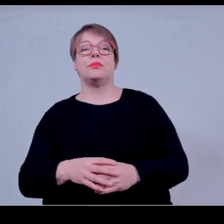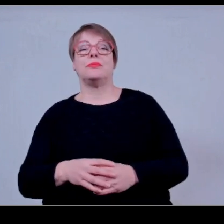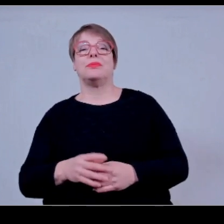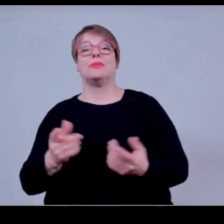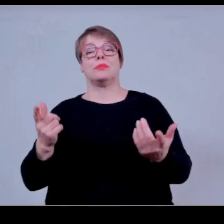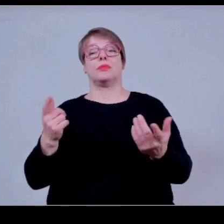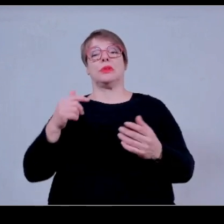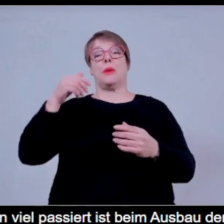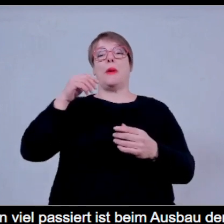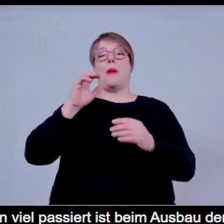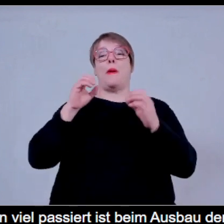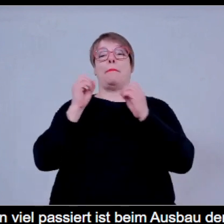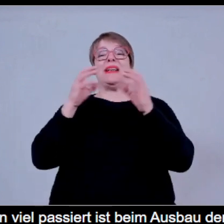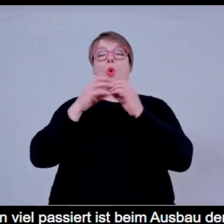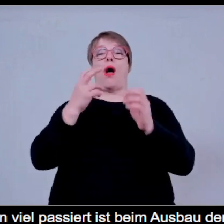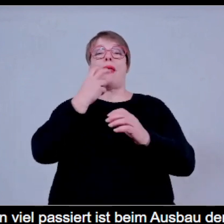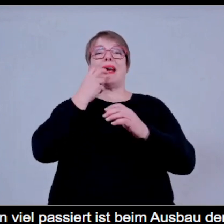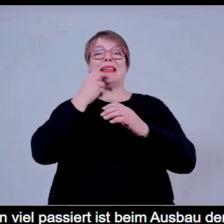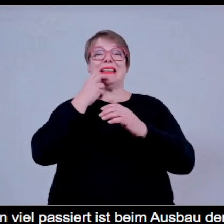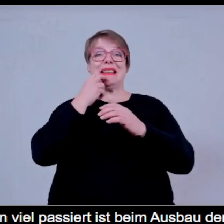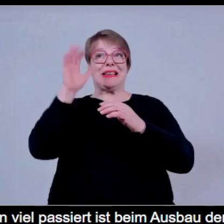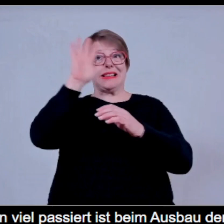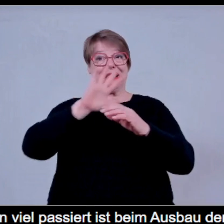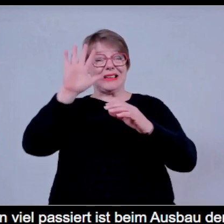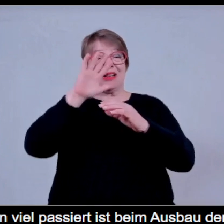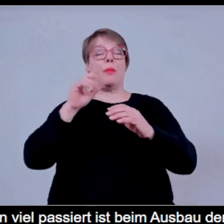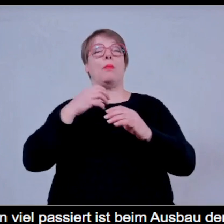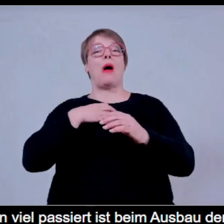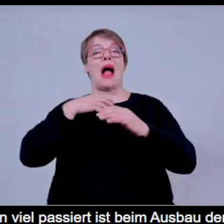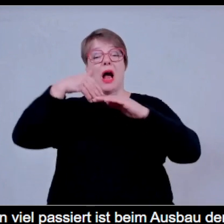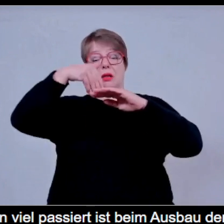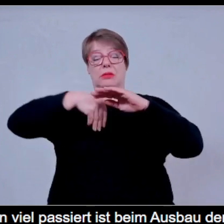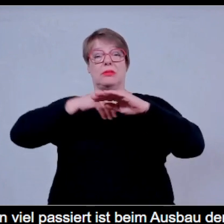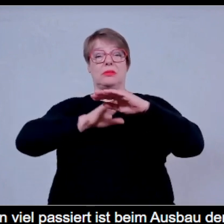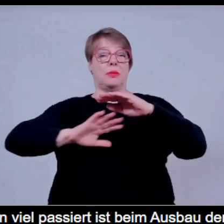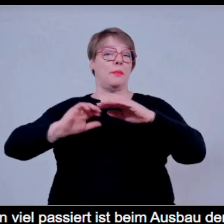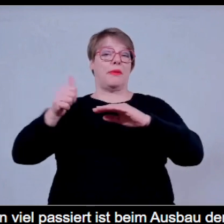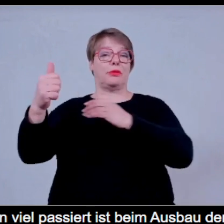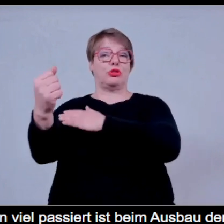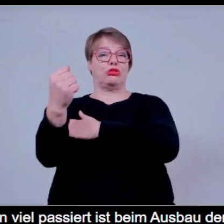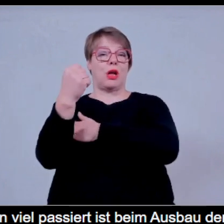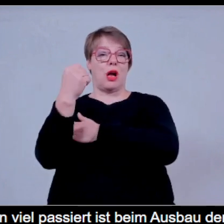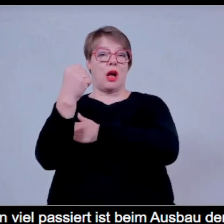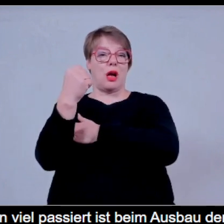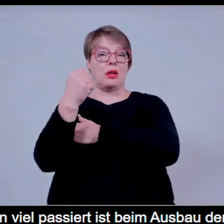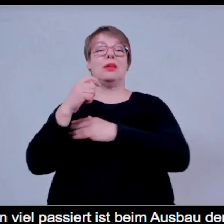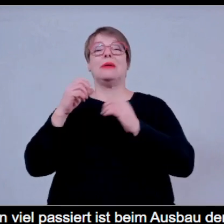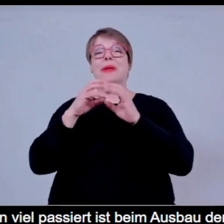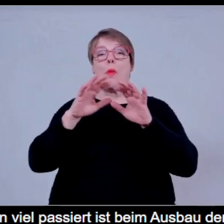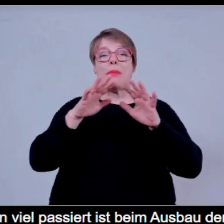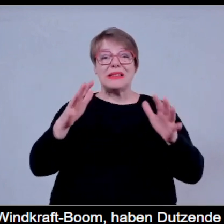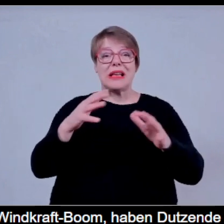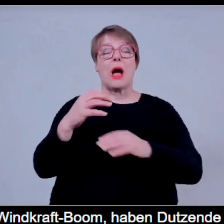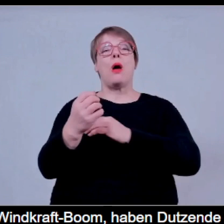mit Zukunft sorgen und mit dem Hinweis, dass eben derzeit alle Investitionen auf Eis liegen, niemand